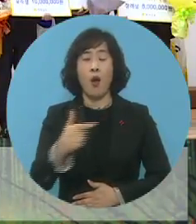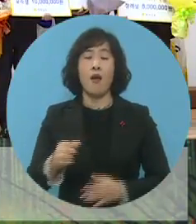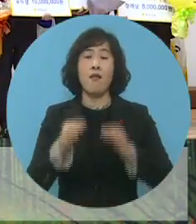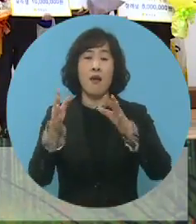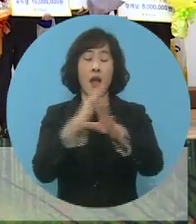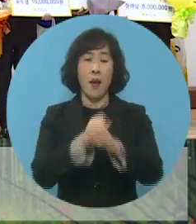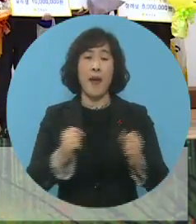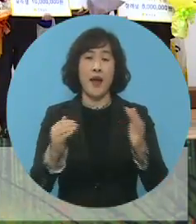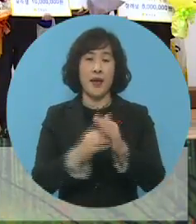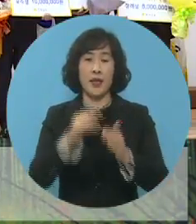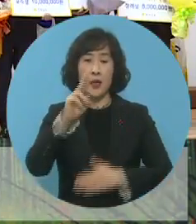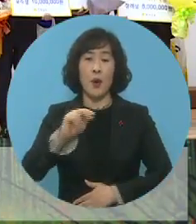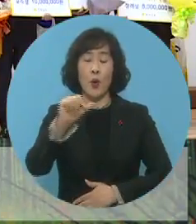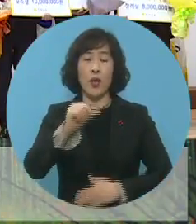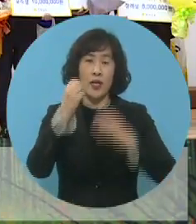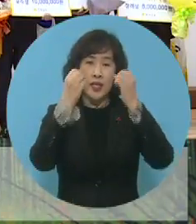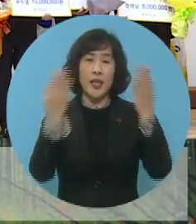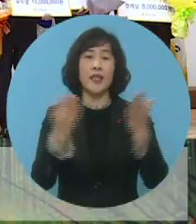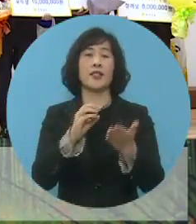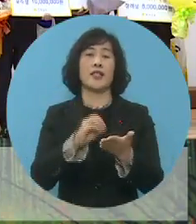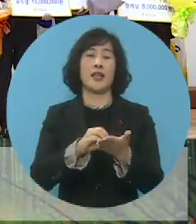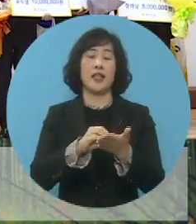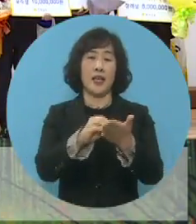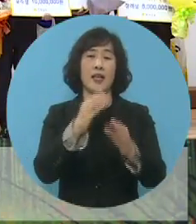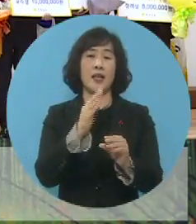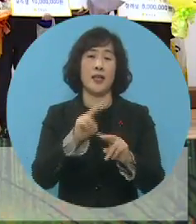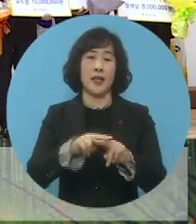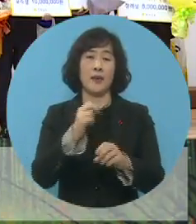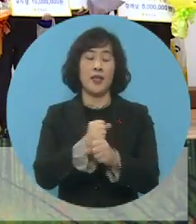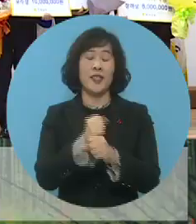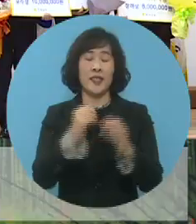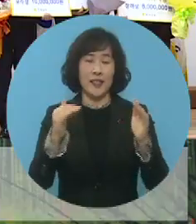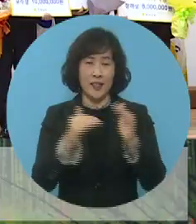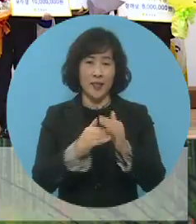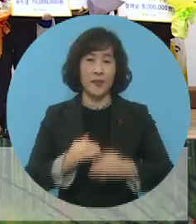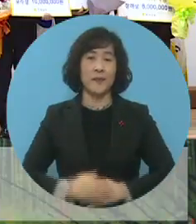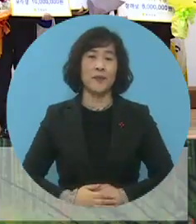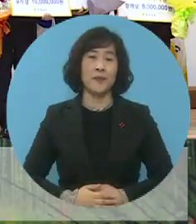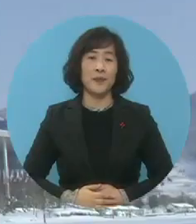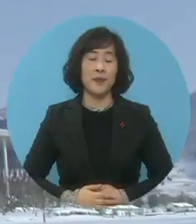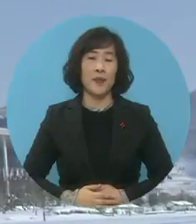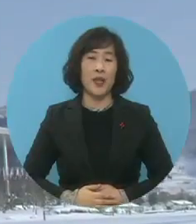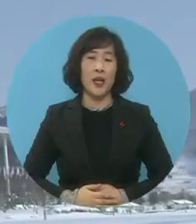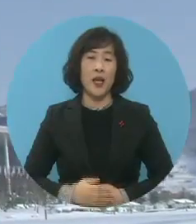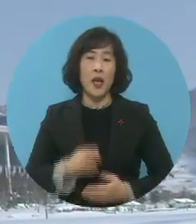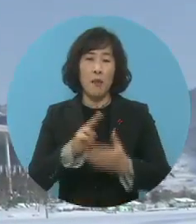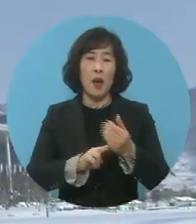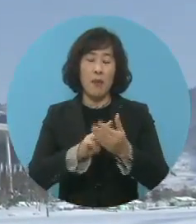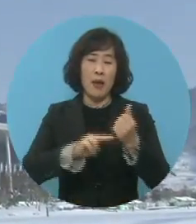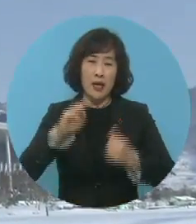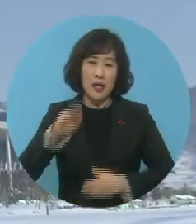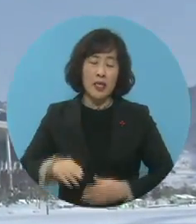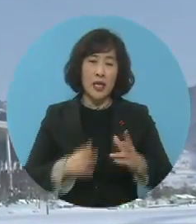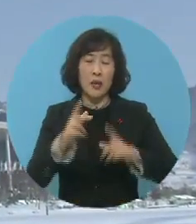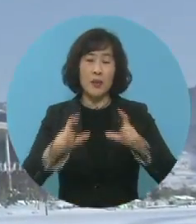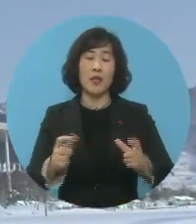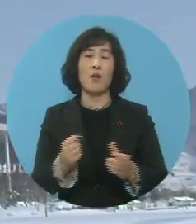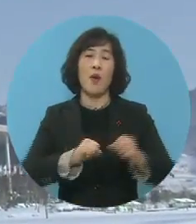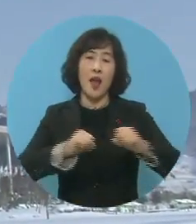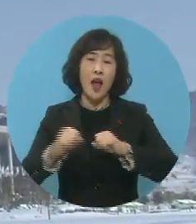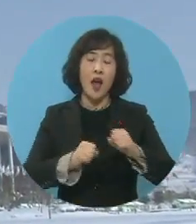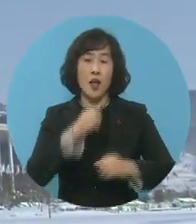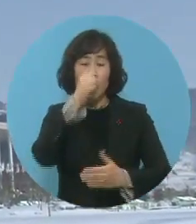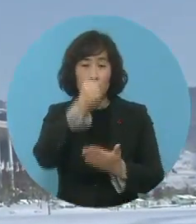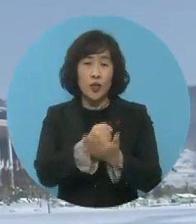3,450억 원 규모의 투자 협약을 체결해 2만 5천 개의 새 일자리를 만들었습니다. 전라남도는 분양률이 낮은